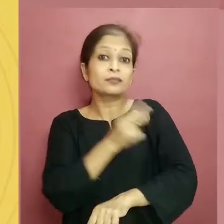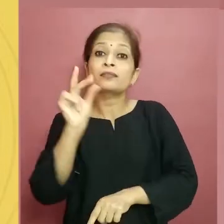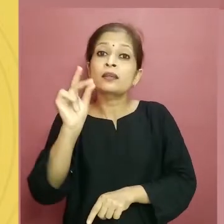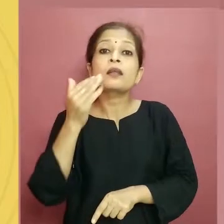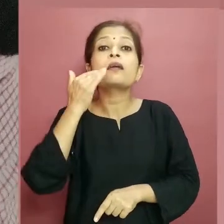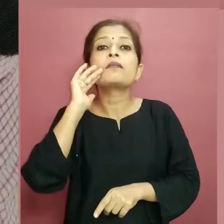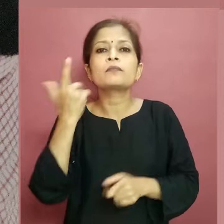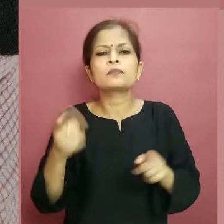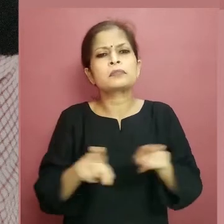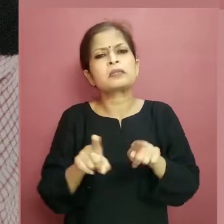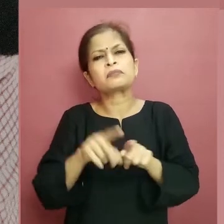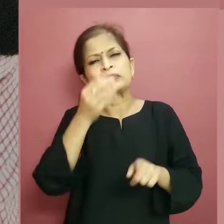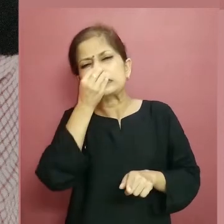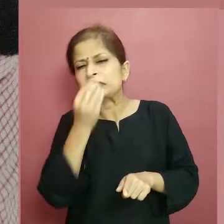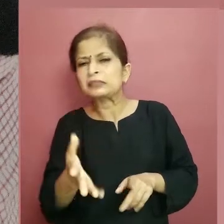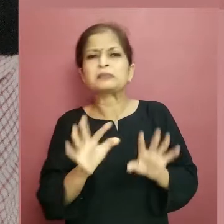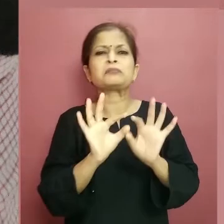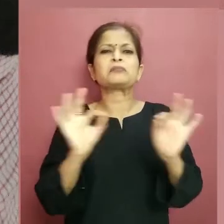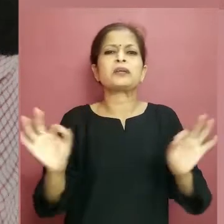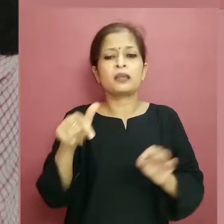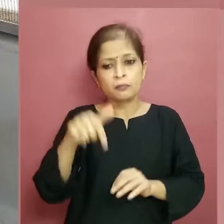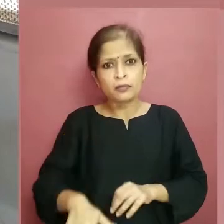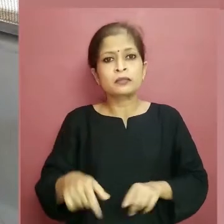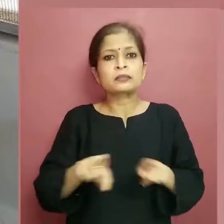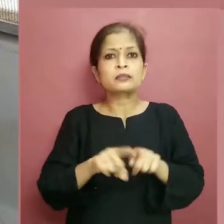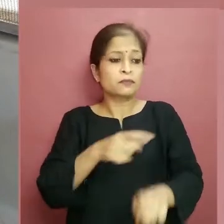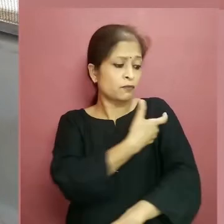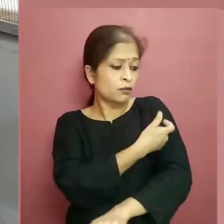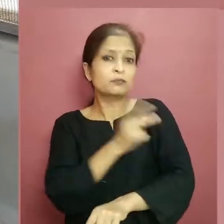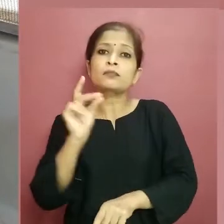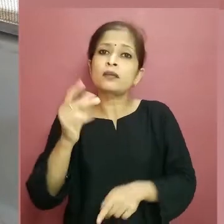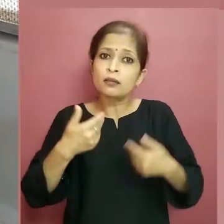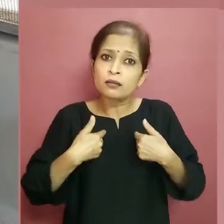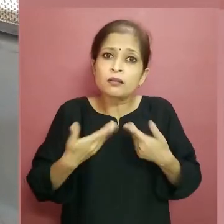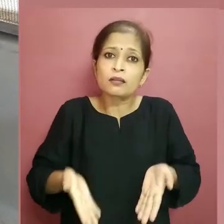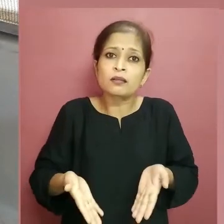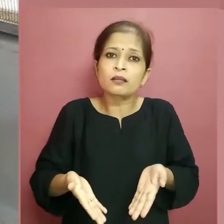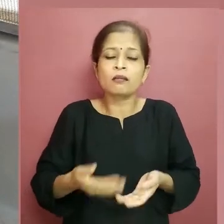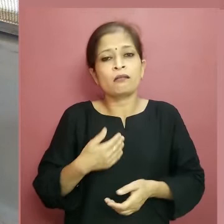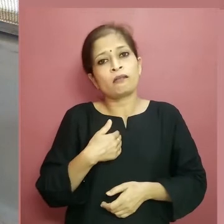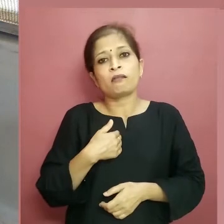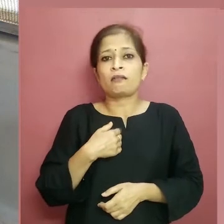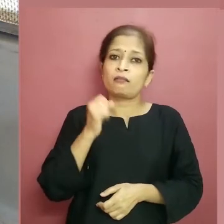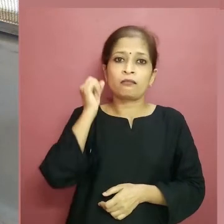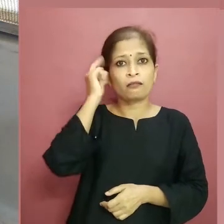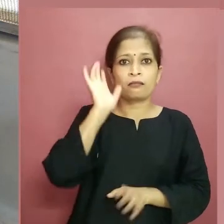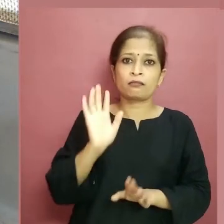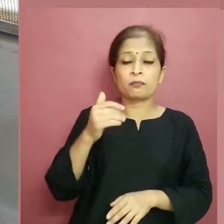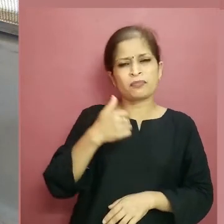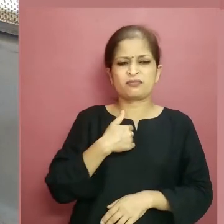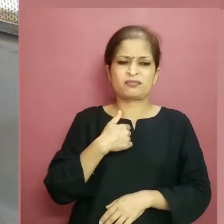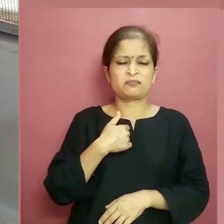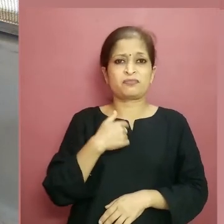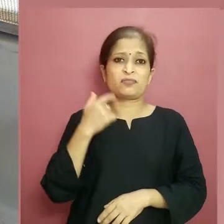इतना सा ही काम है। तभी तो मैं आज दूसरी डोज लेने आया हूँ। हाँ, समझ तो गई। पर मान लो अगर मैं ऑनलाइन रजिस्ट्रेशन करवाने